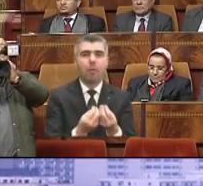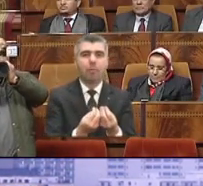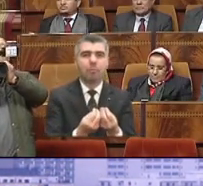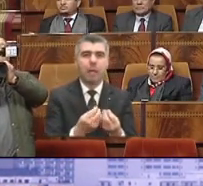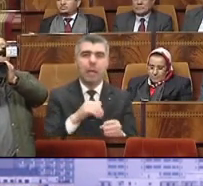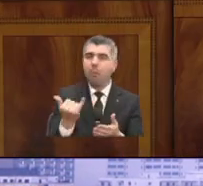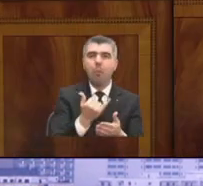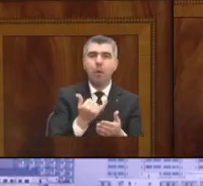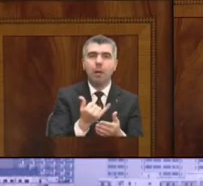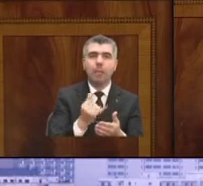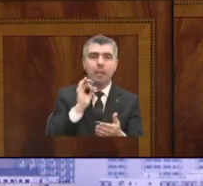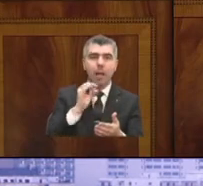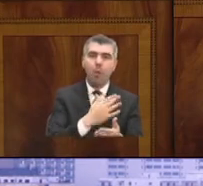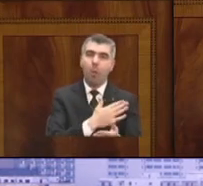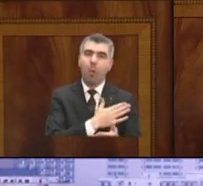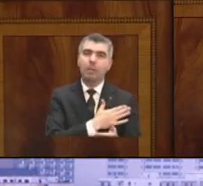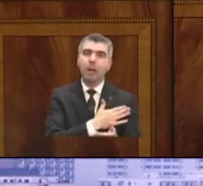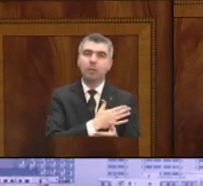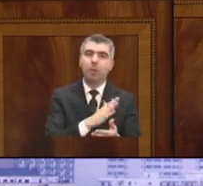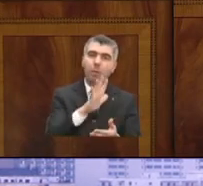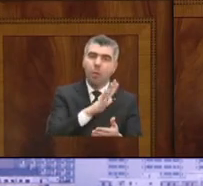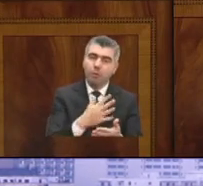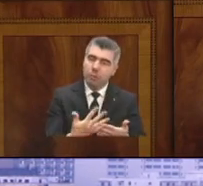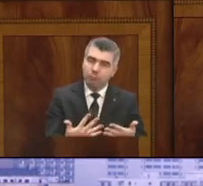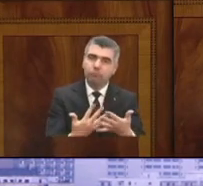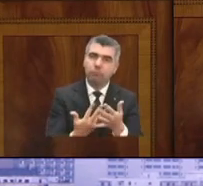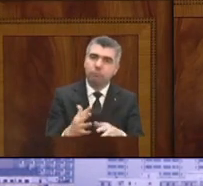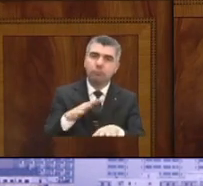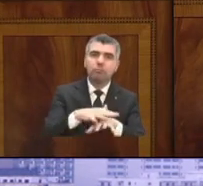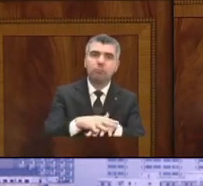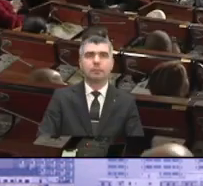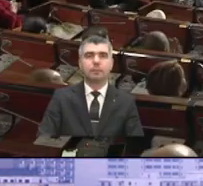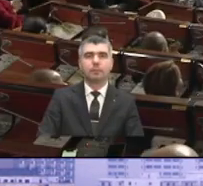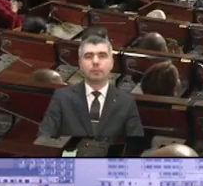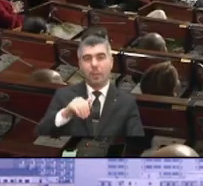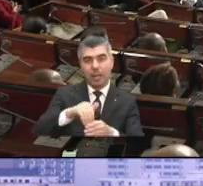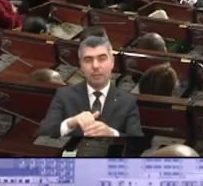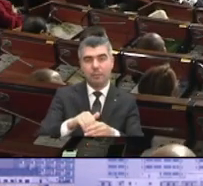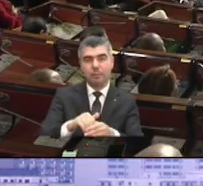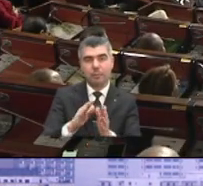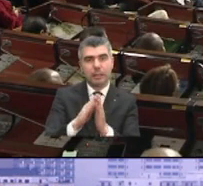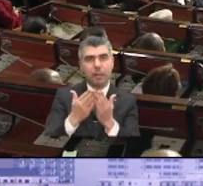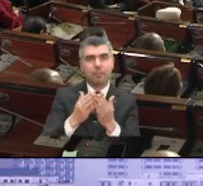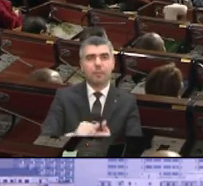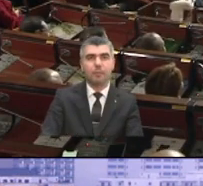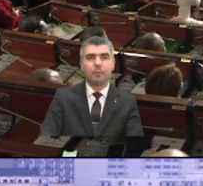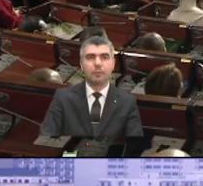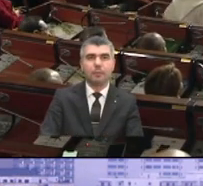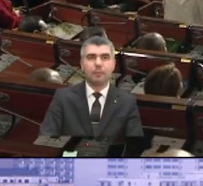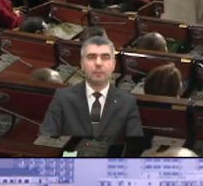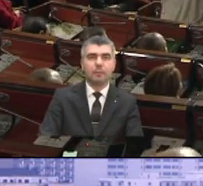تتبنى اي مبادره حقيقيه من اجل يعني الدفاع عن القدره الشرائيه للمواطن المغربي